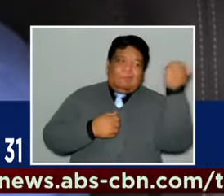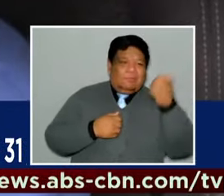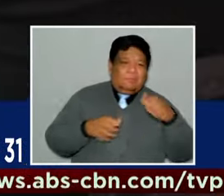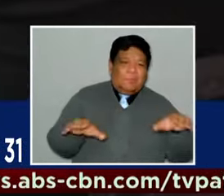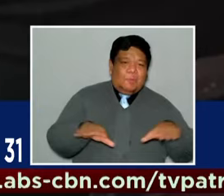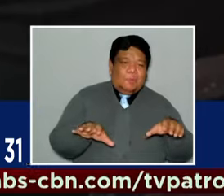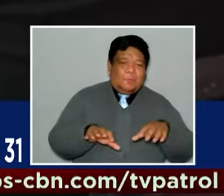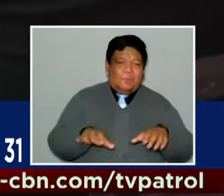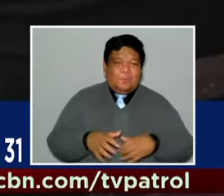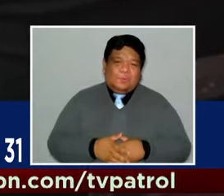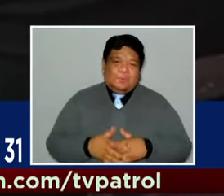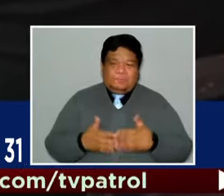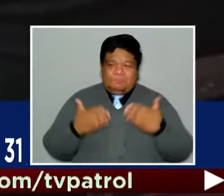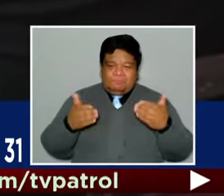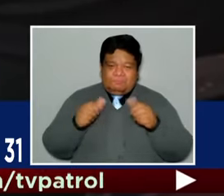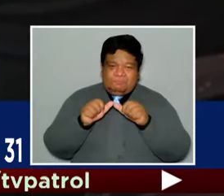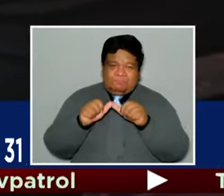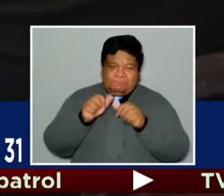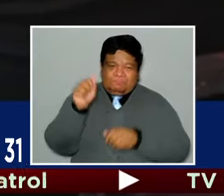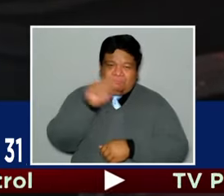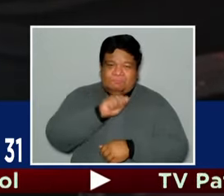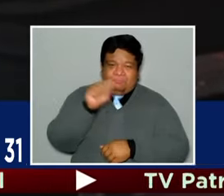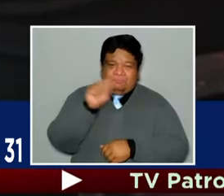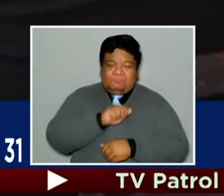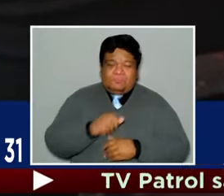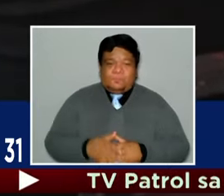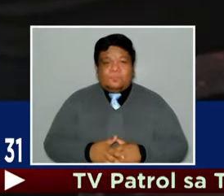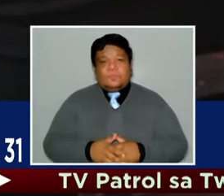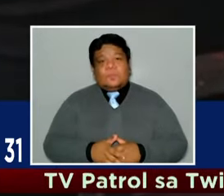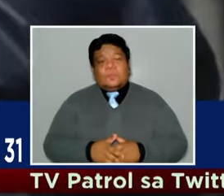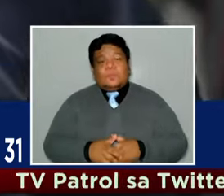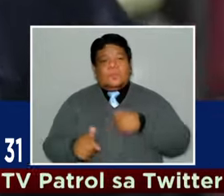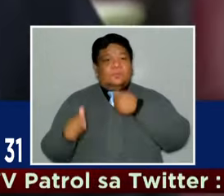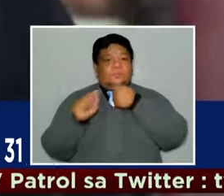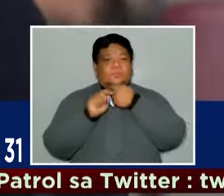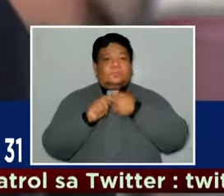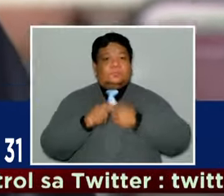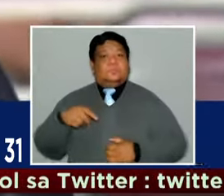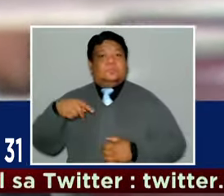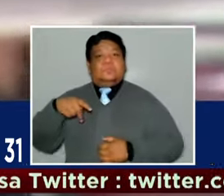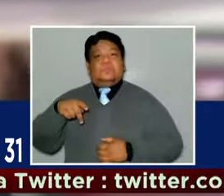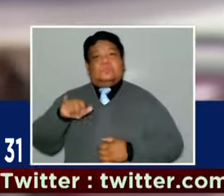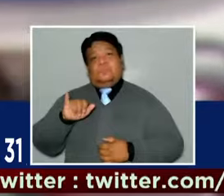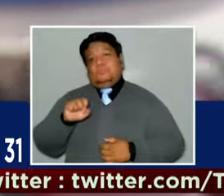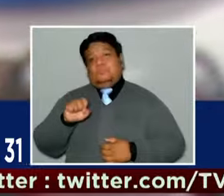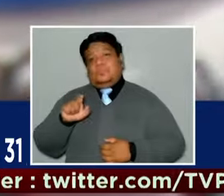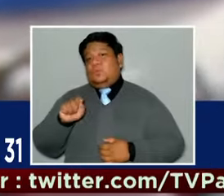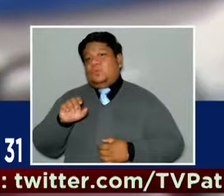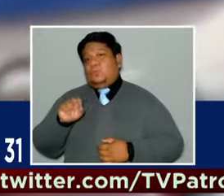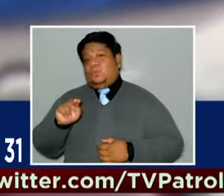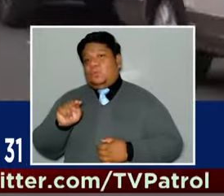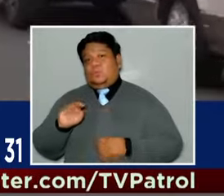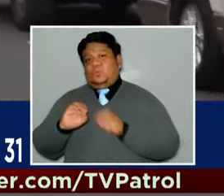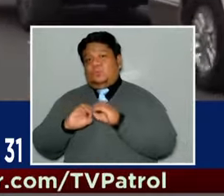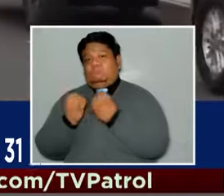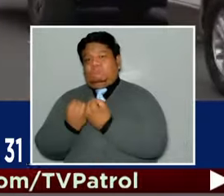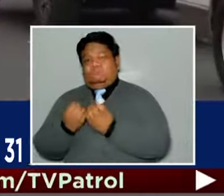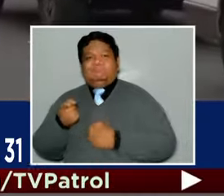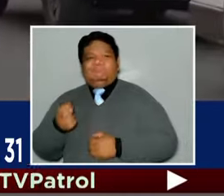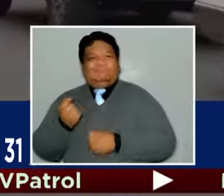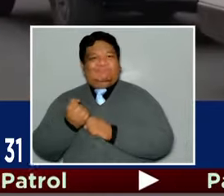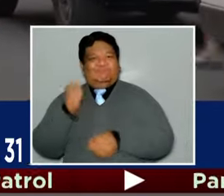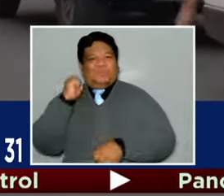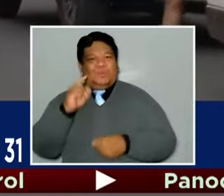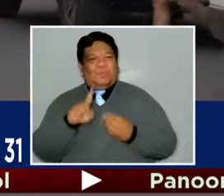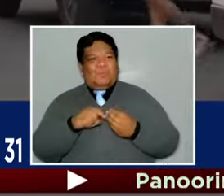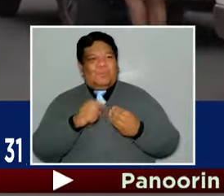Laban lang. Giit ng grupong pisto na isa sa mga mariing tumututo sa PUV Modernization Program, bibiyahe pa rin sila